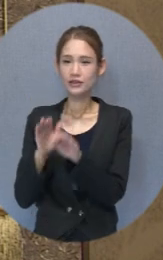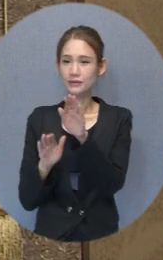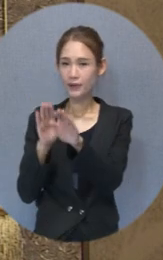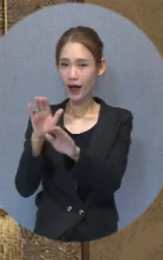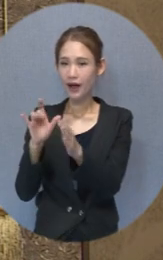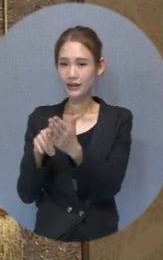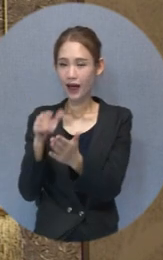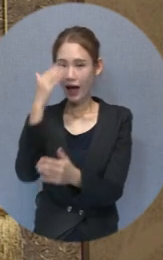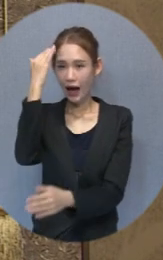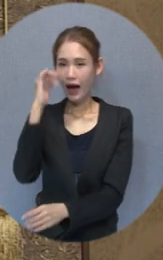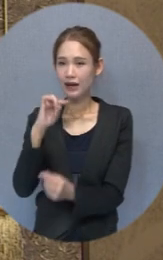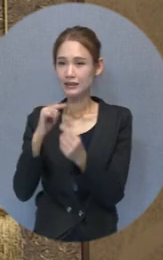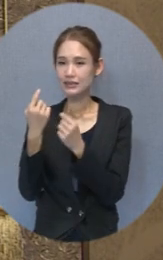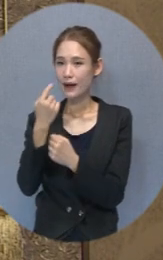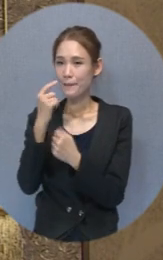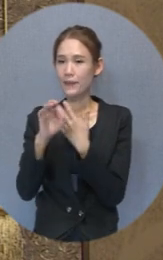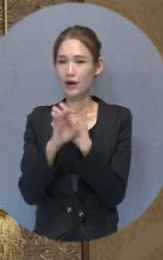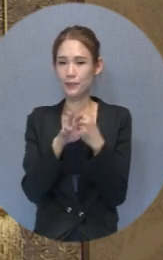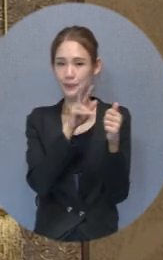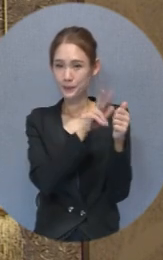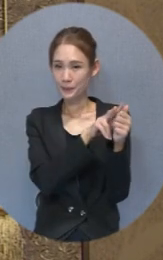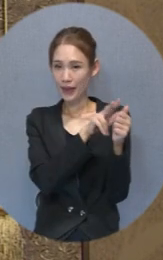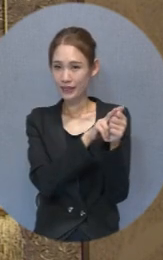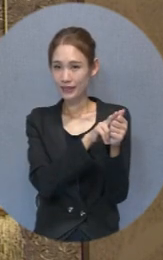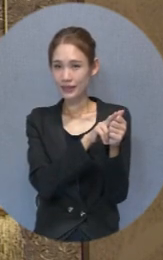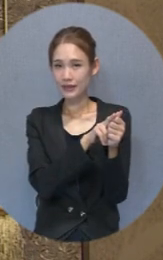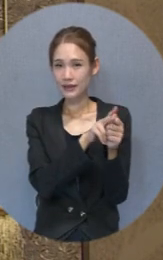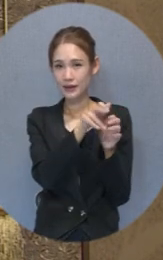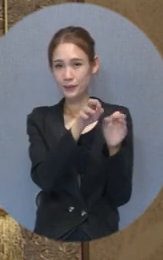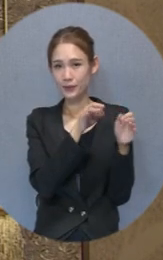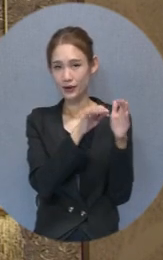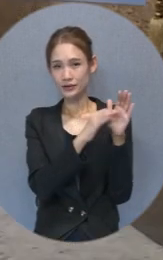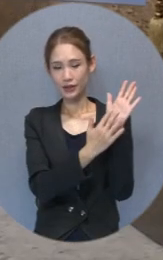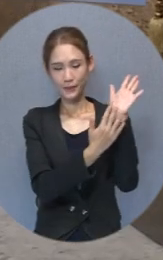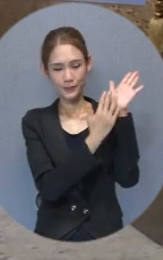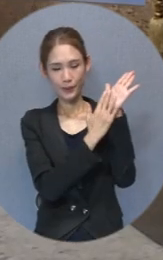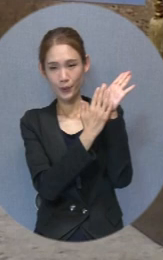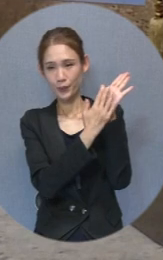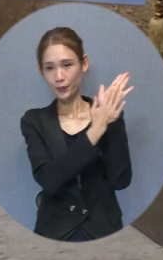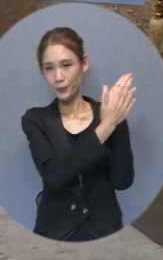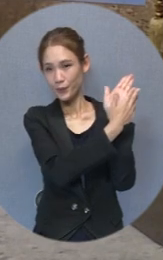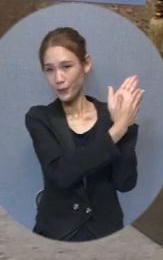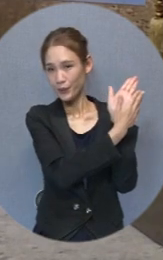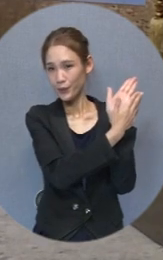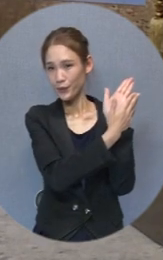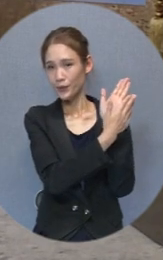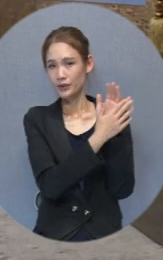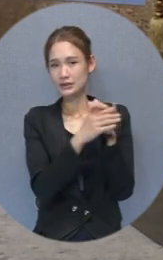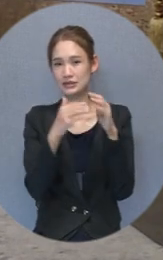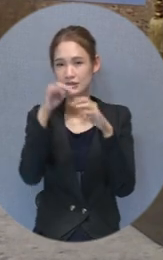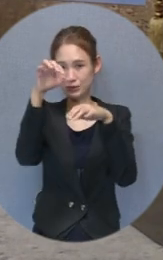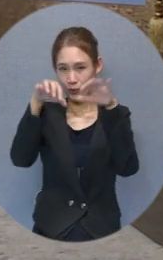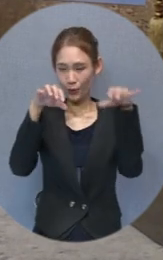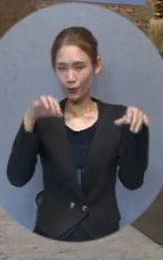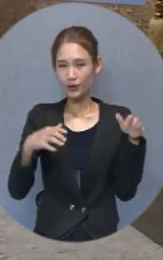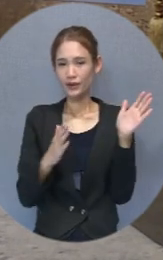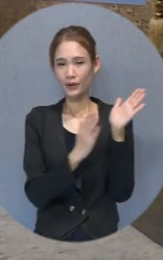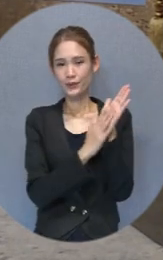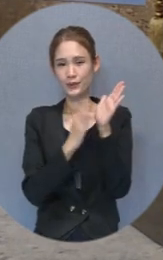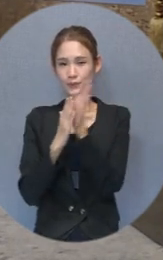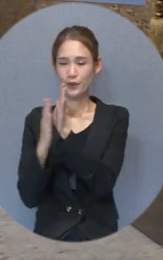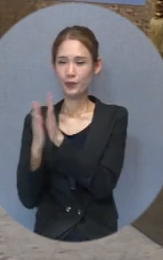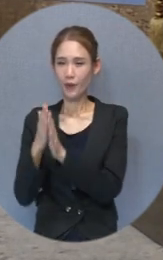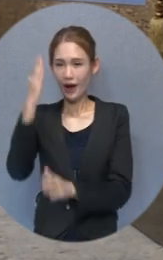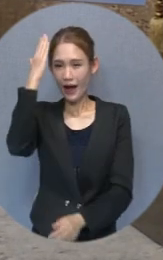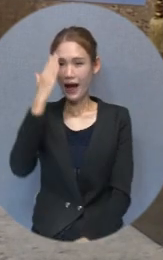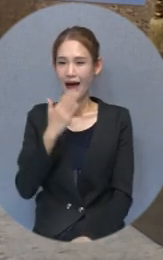배우면 마트나 문구점 가서 벽보를 사서 붙여요. 네, 맞아요. 집안 곳곳에 뭘 붙이더라고요. 한글, 영어,